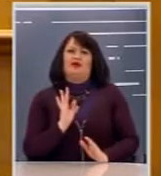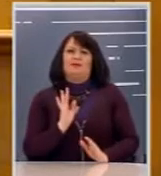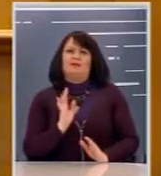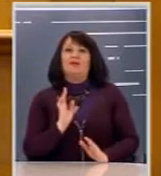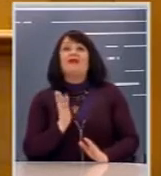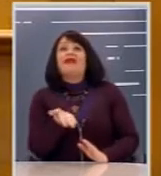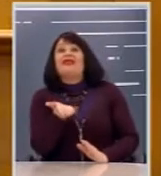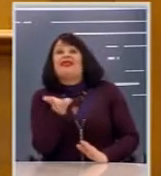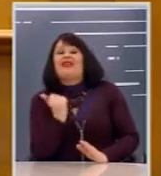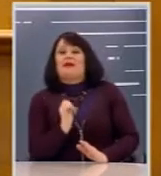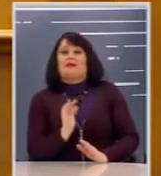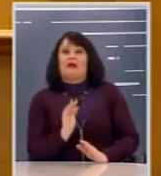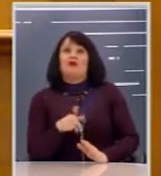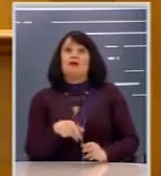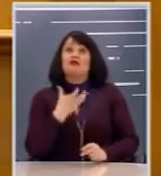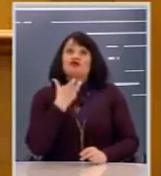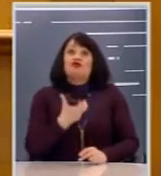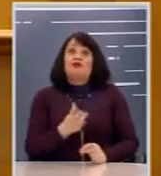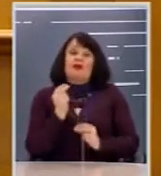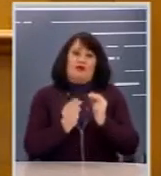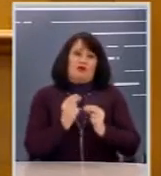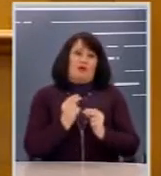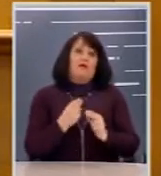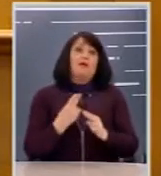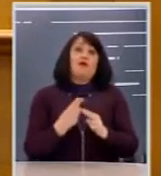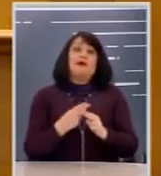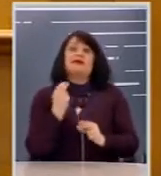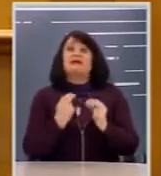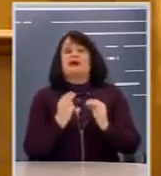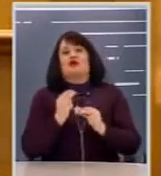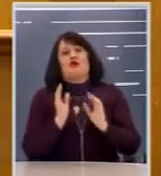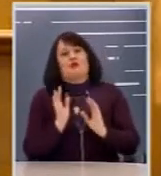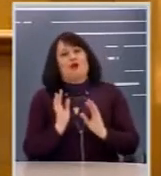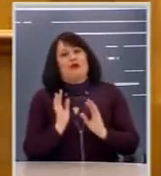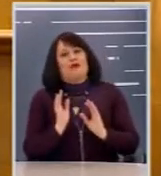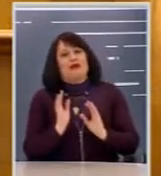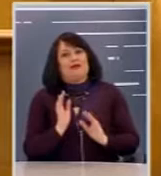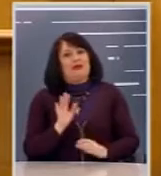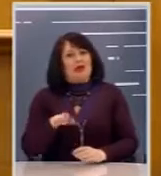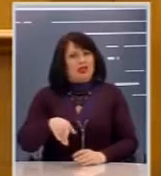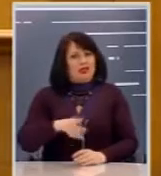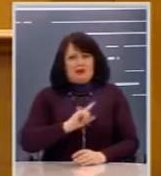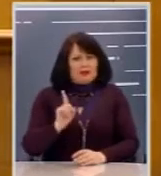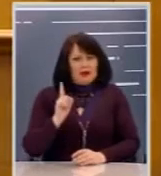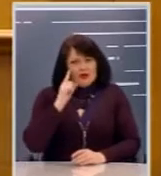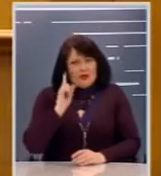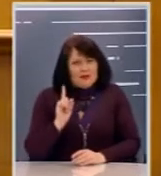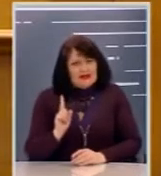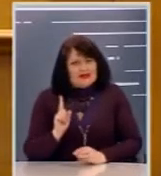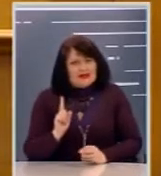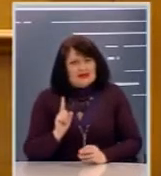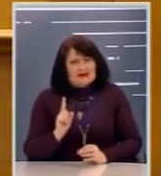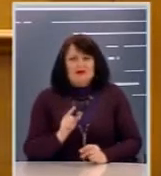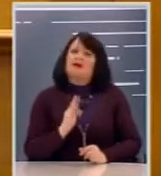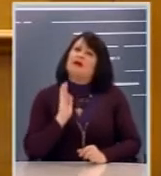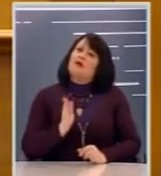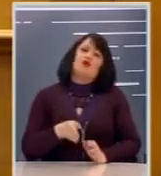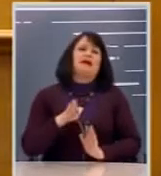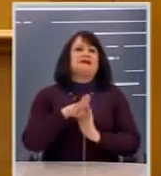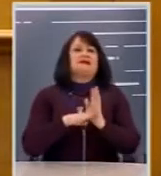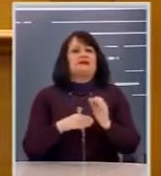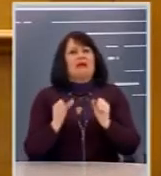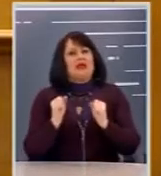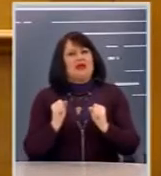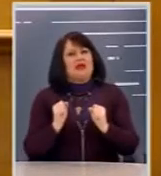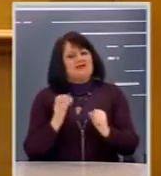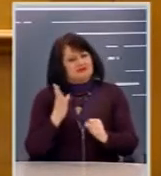είναι κρίσιμο πρόβλημα, πολύ κρίσιμο πρόβλημα, και μην το υποτιμάτε για να μπορέσει το σύστημα υγείας να